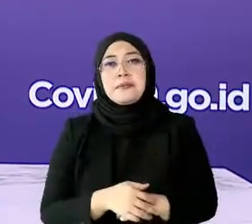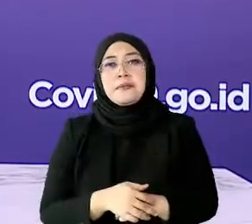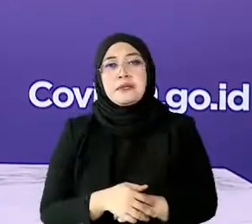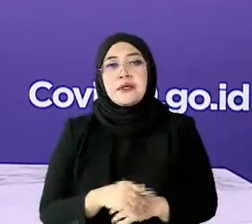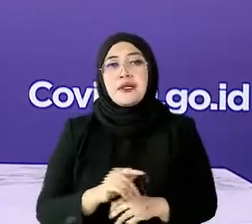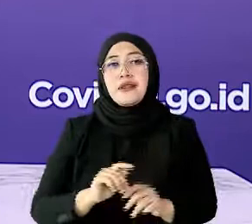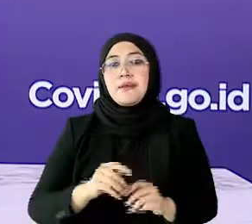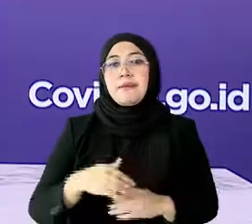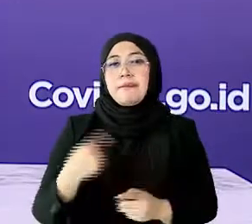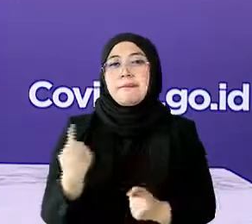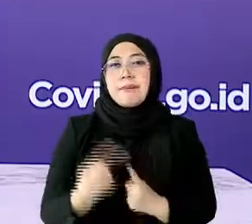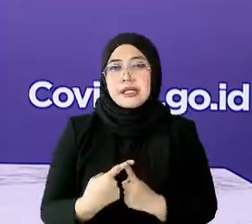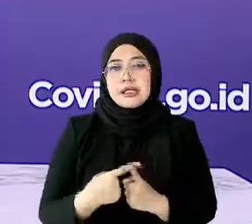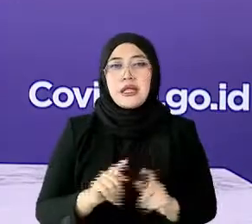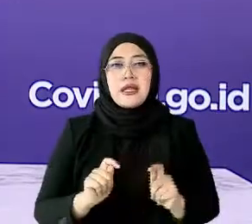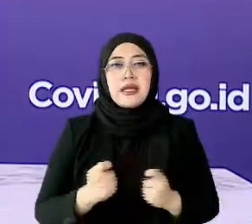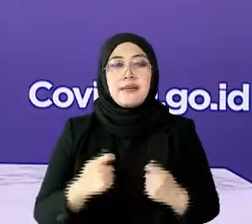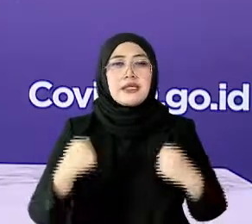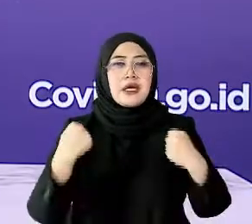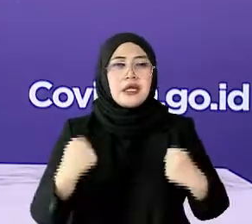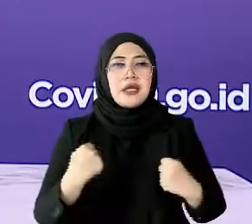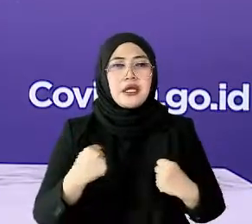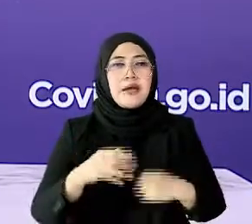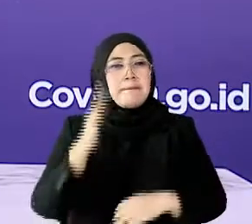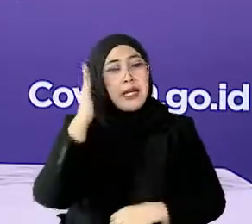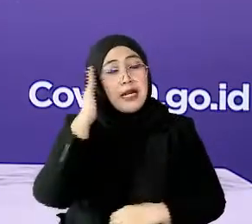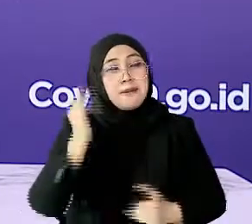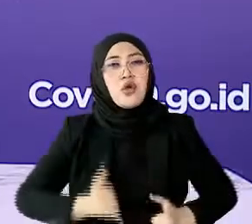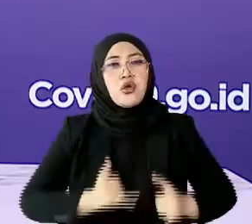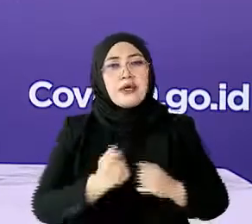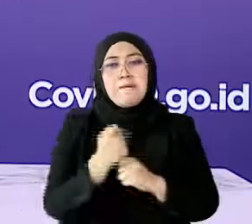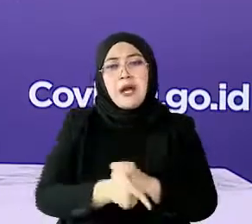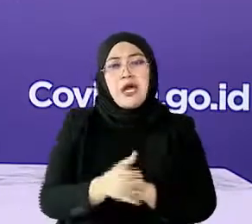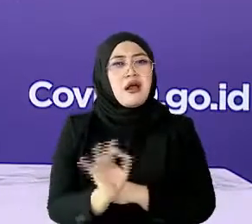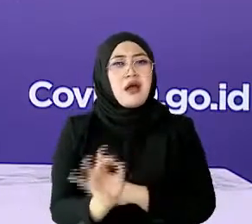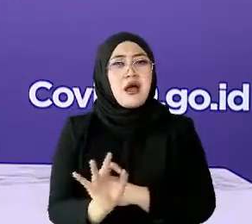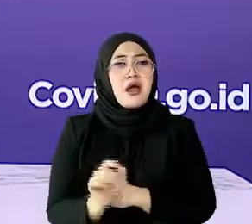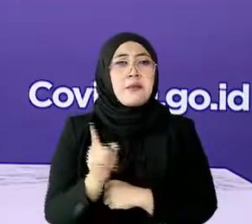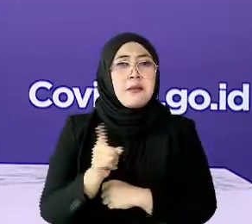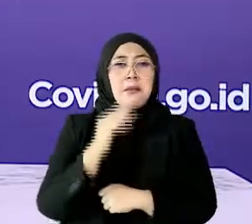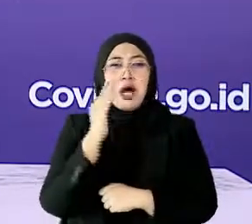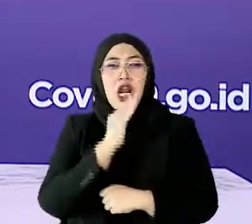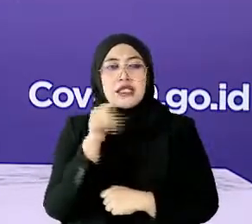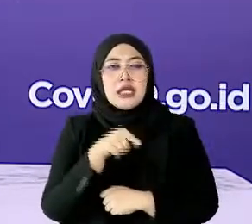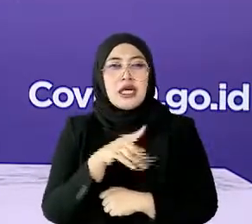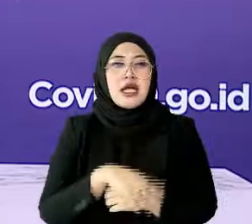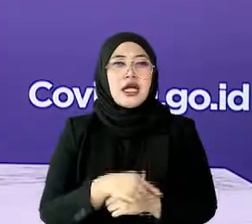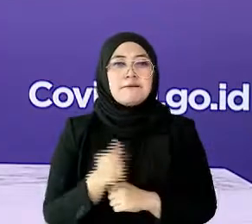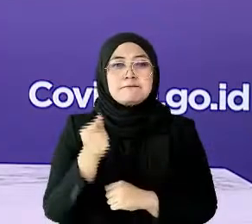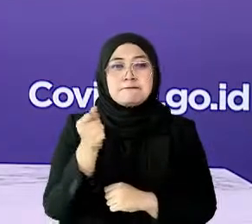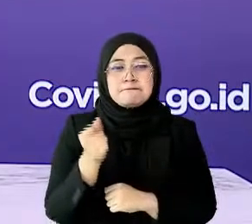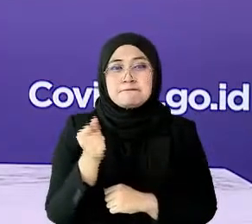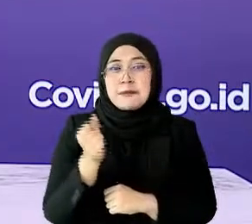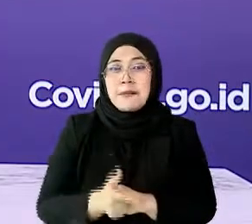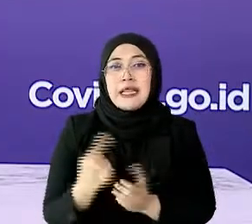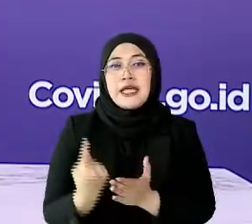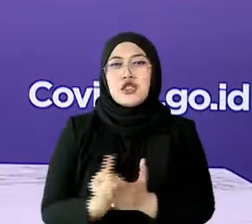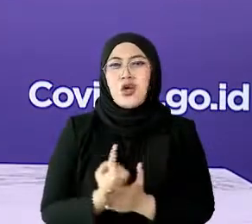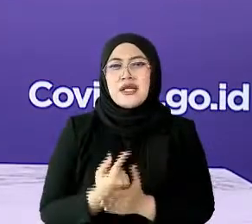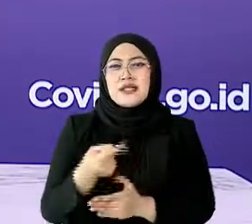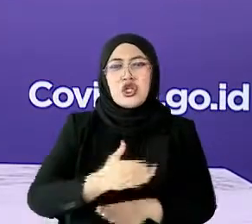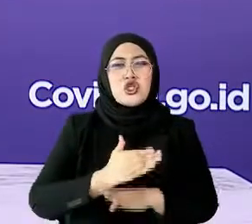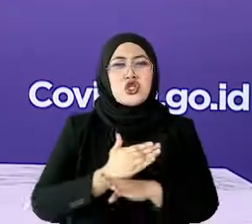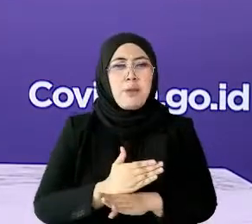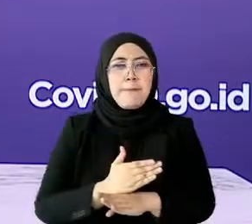nakes di Jakarta Apa alasan penghentian pemapag Ah alasan penggantian ini karena pembiayaan tempati lose isolasi